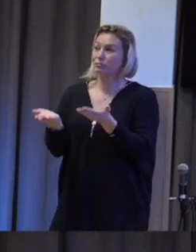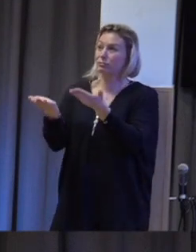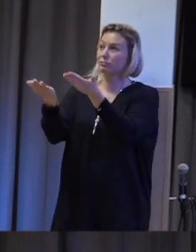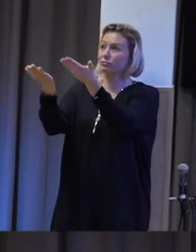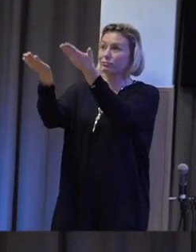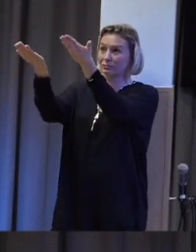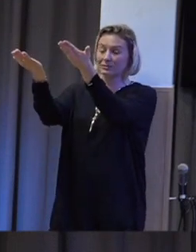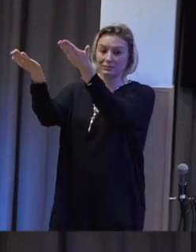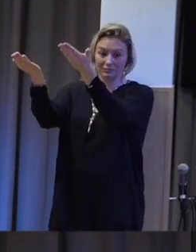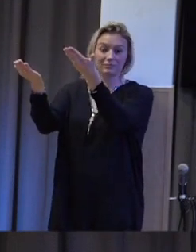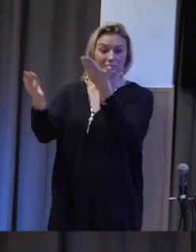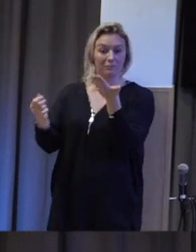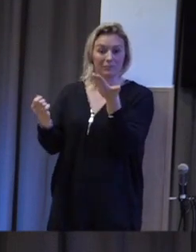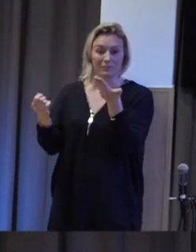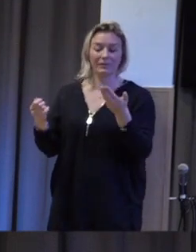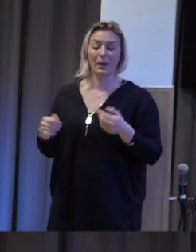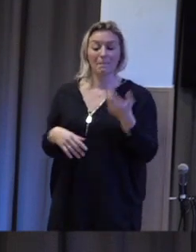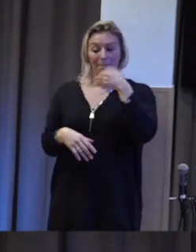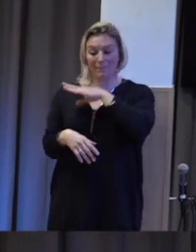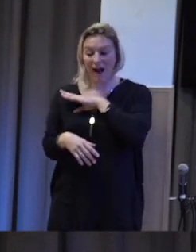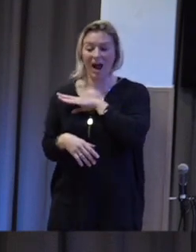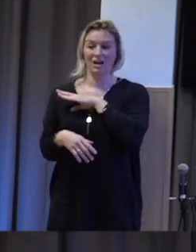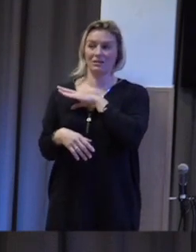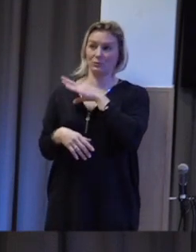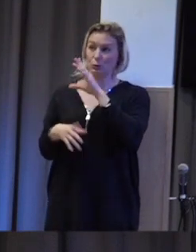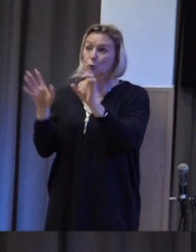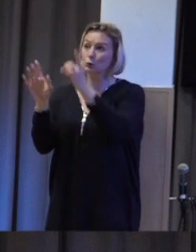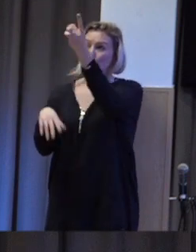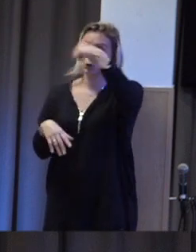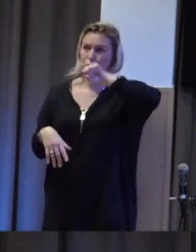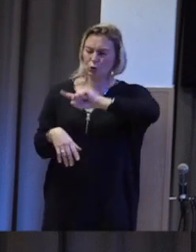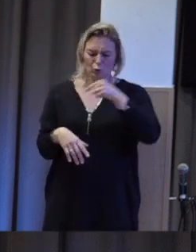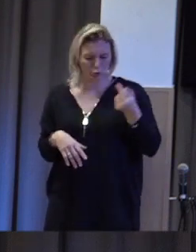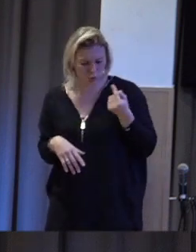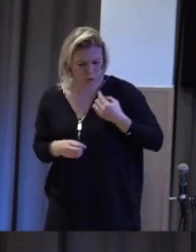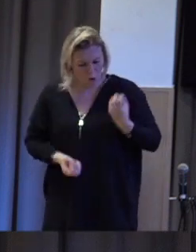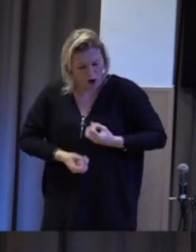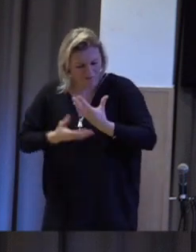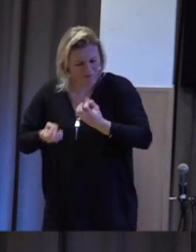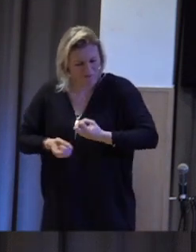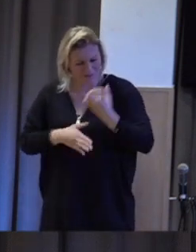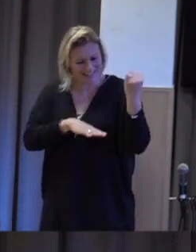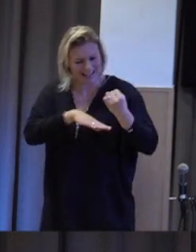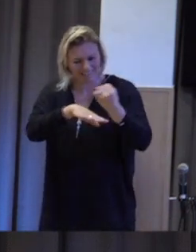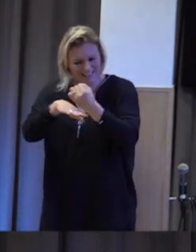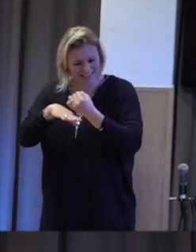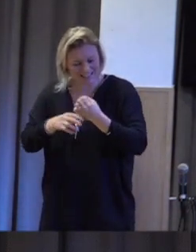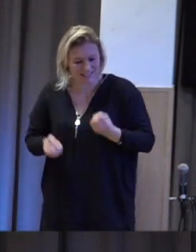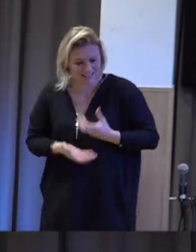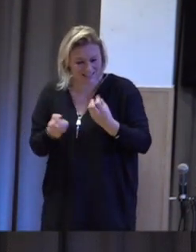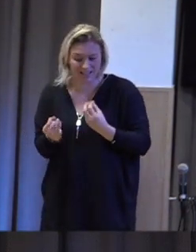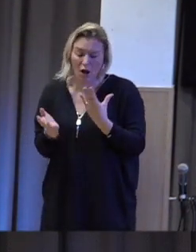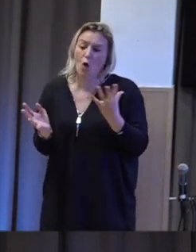chose. Et il est dit que par lui, nous offrons sans cesse à Dieu un sacrifice de